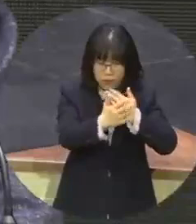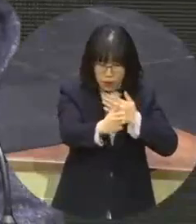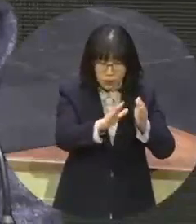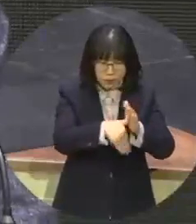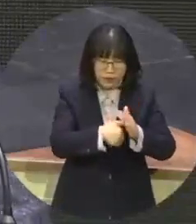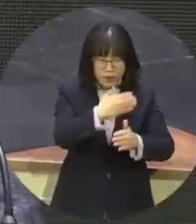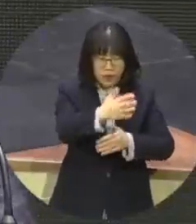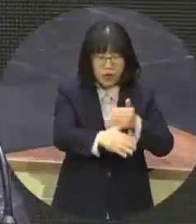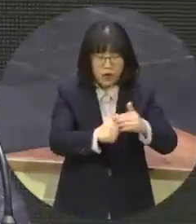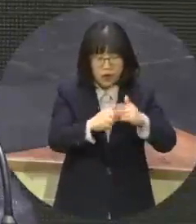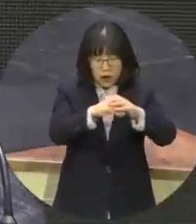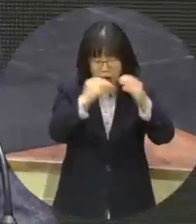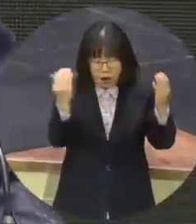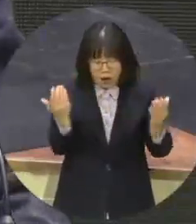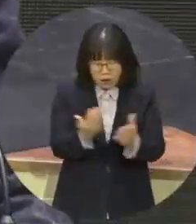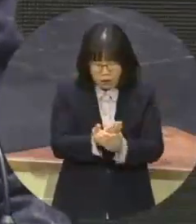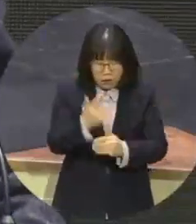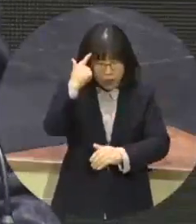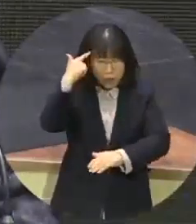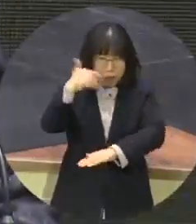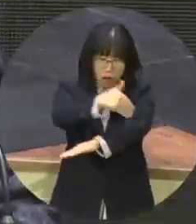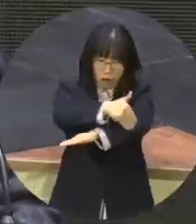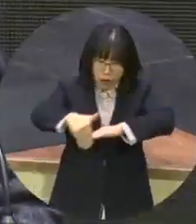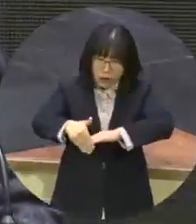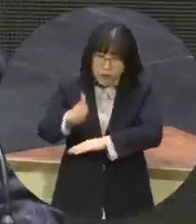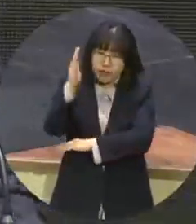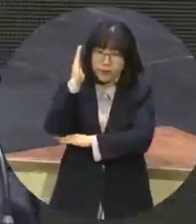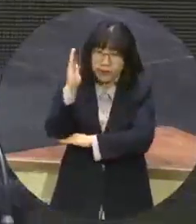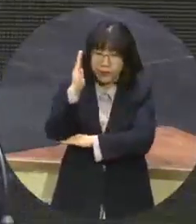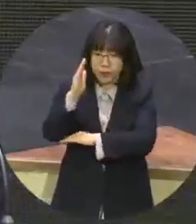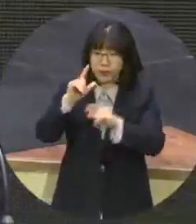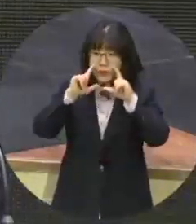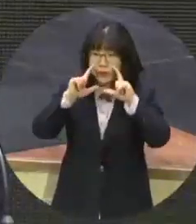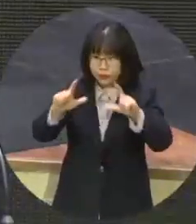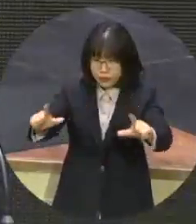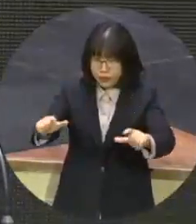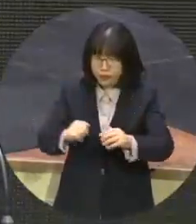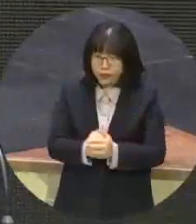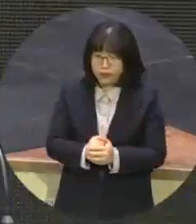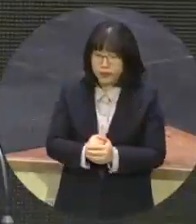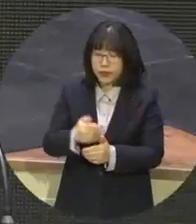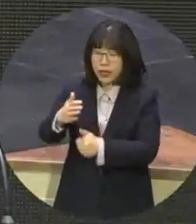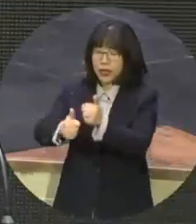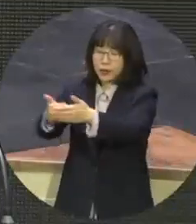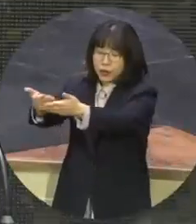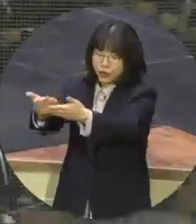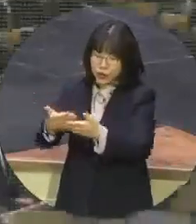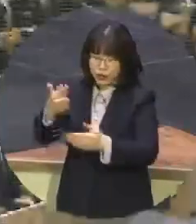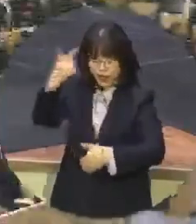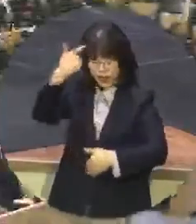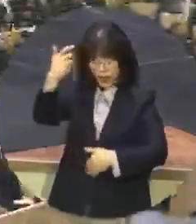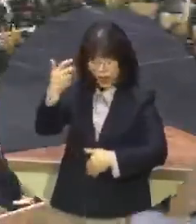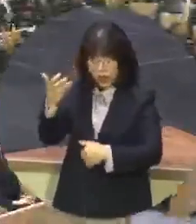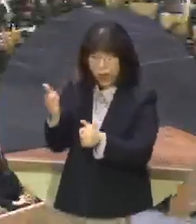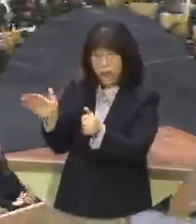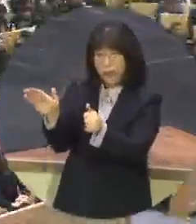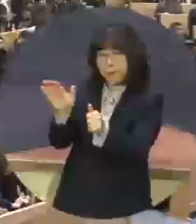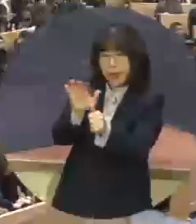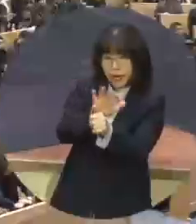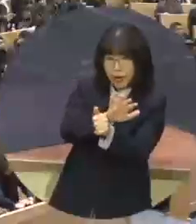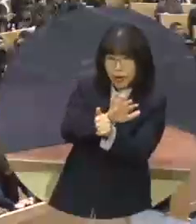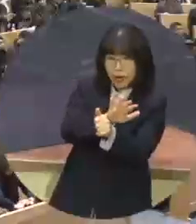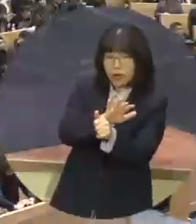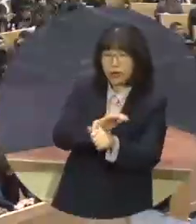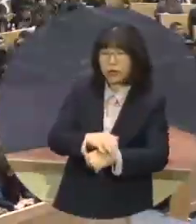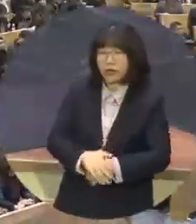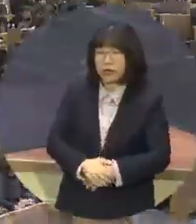절대 계획이라는 메시지가 선포되었어. 우리에게 주어진 영적인 배경, 이것이 담긴